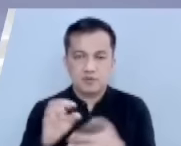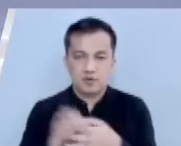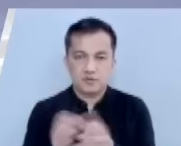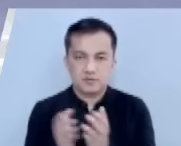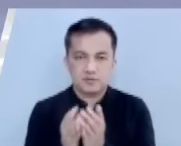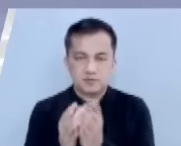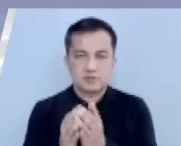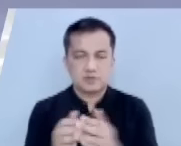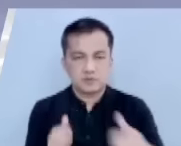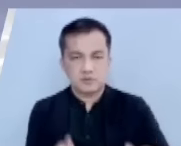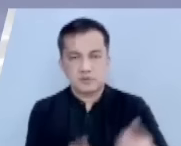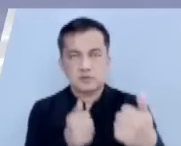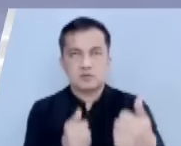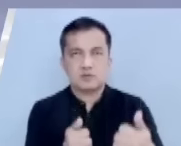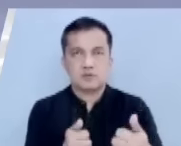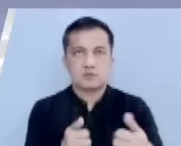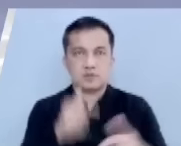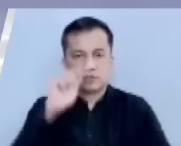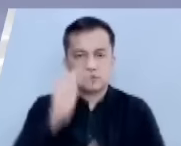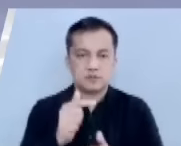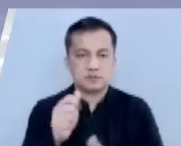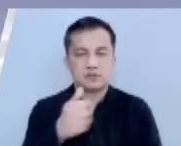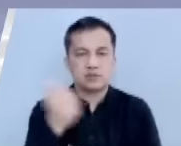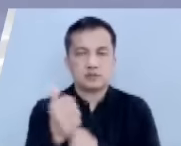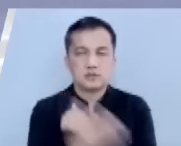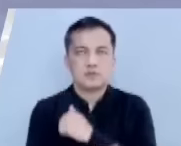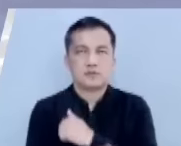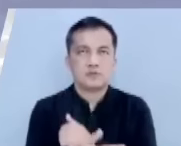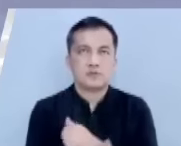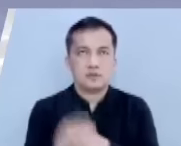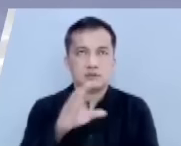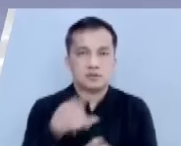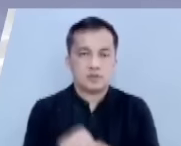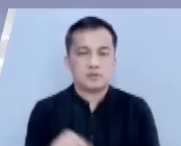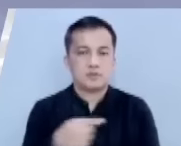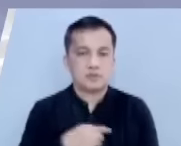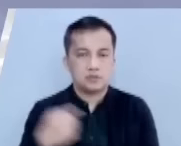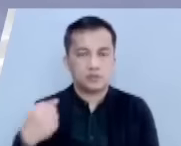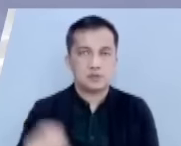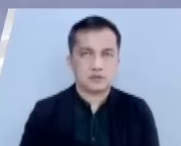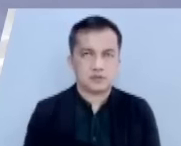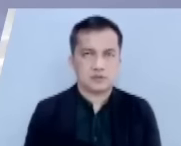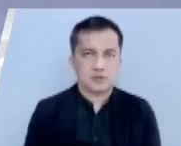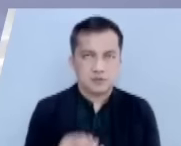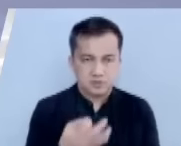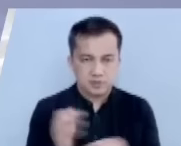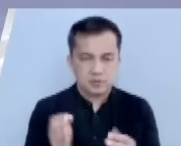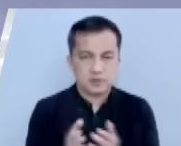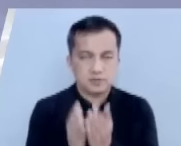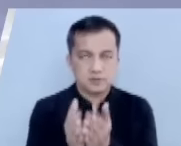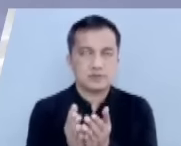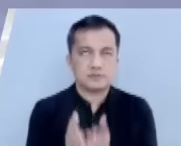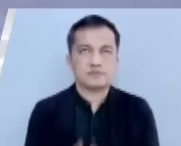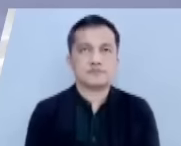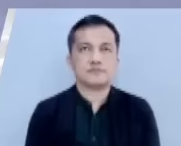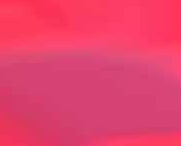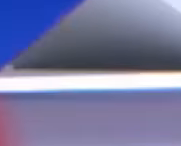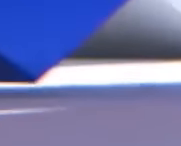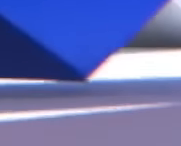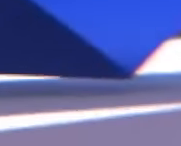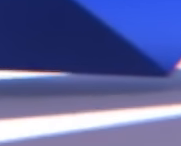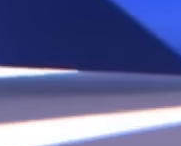sa paglilimita ng ibang bansa, kabilang ang China, sa malayang paglalayag doon. At nakatutok si Chino